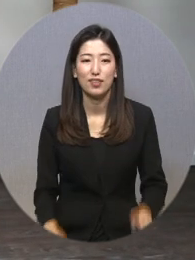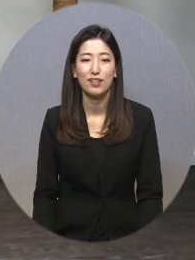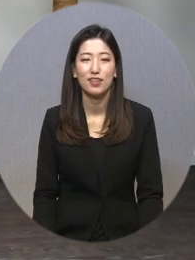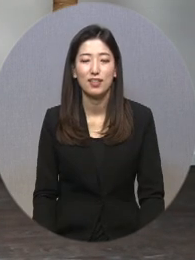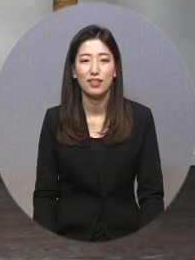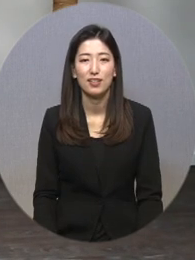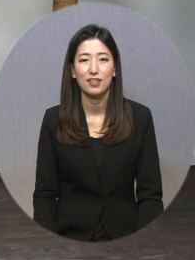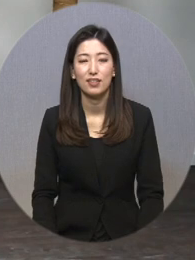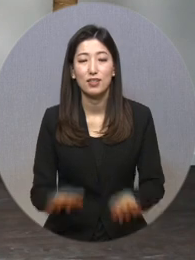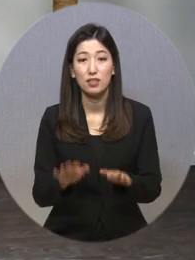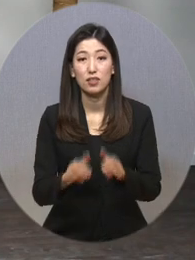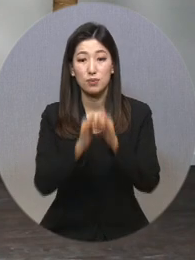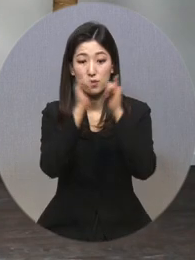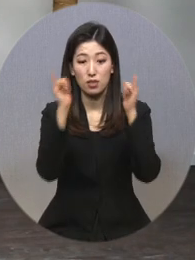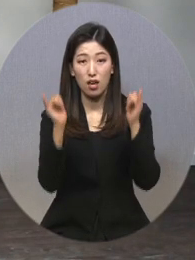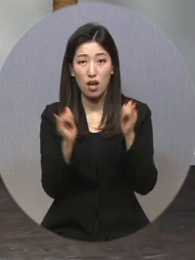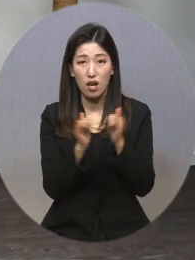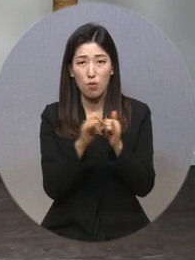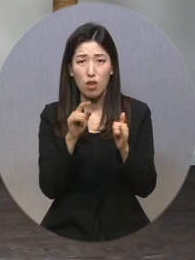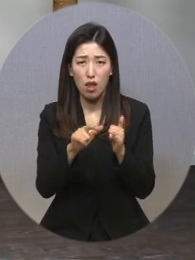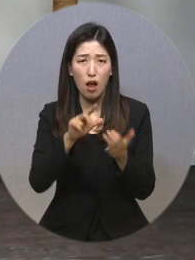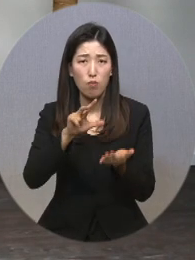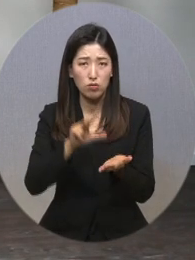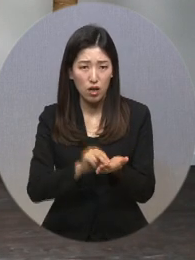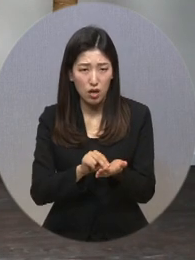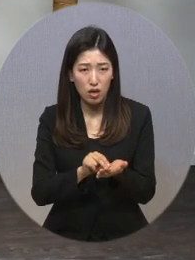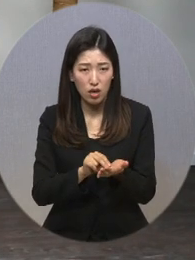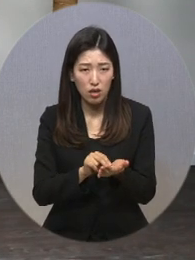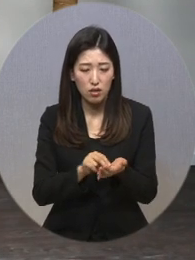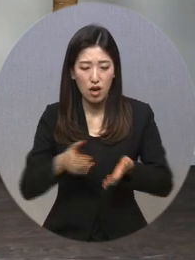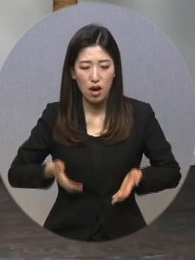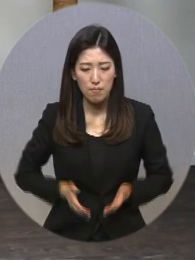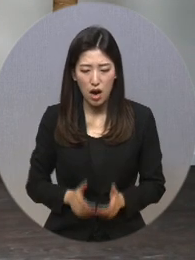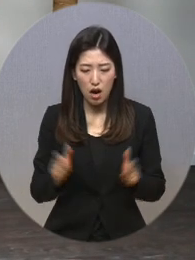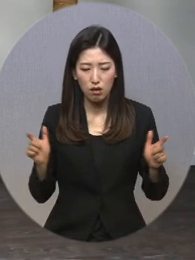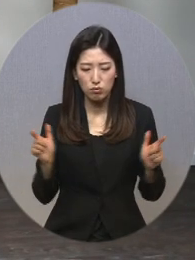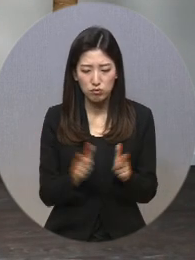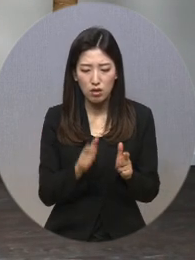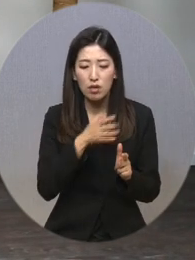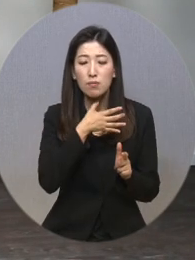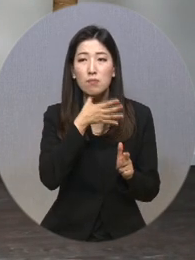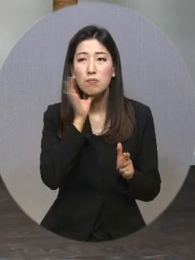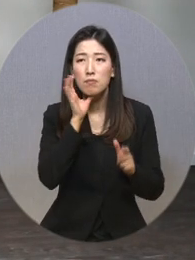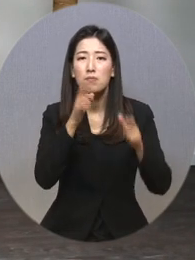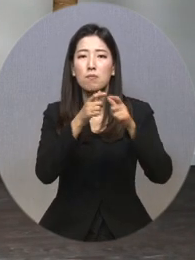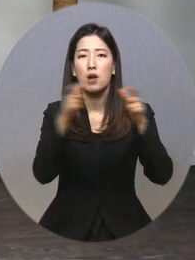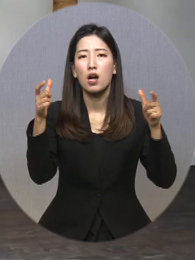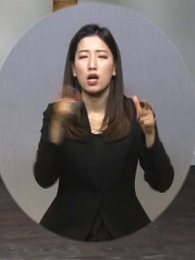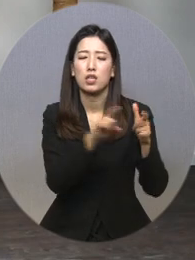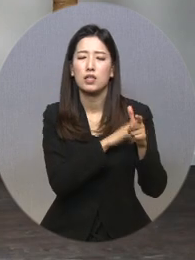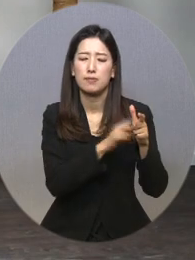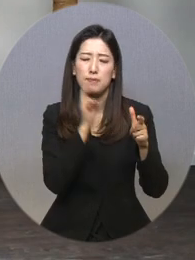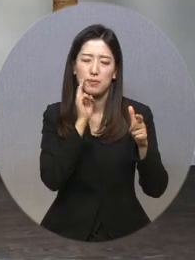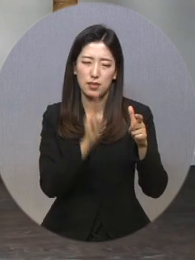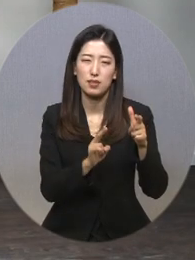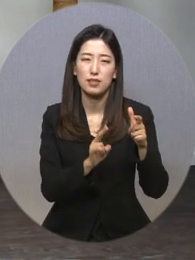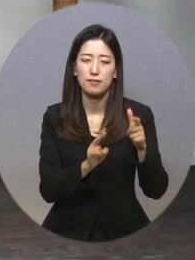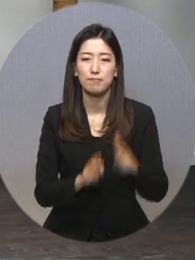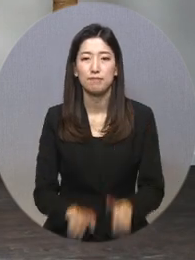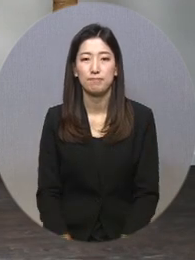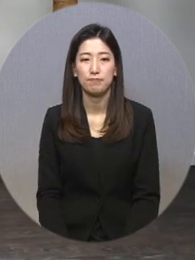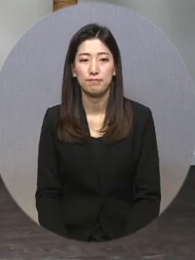있는 현안, 네. 무엇보다 저출산 고령화라고 하는 문제가 있을 겁니다. 네.